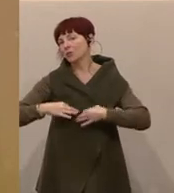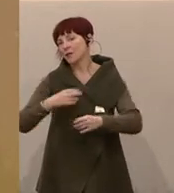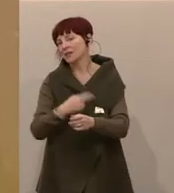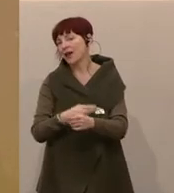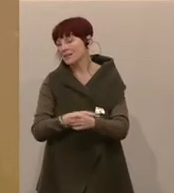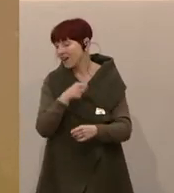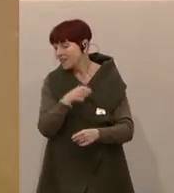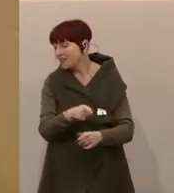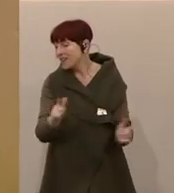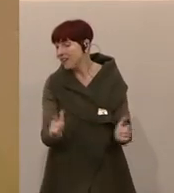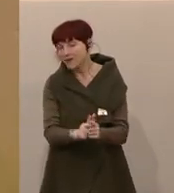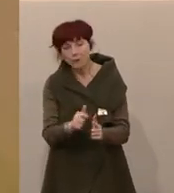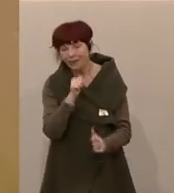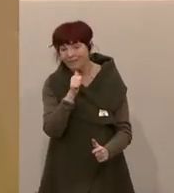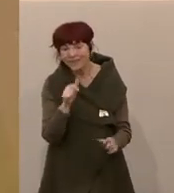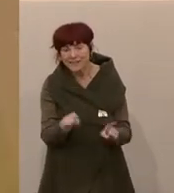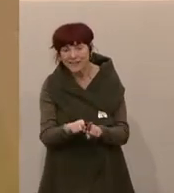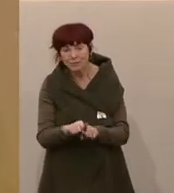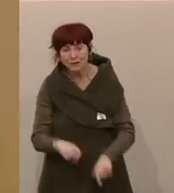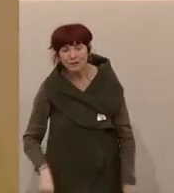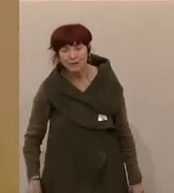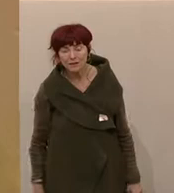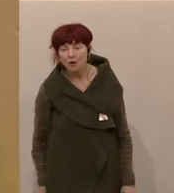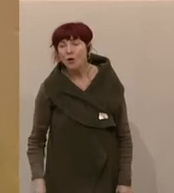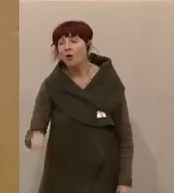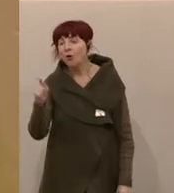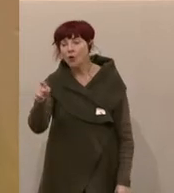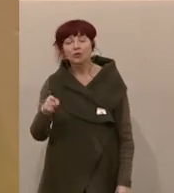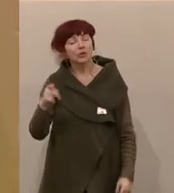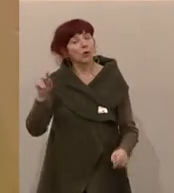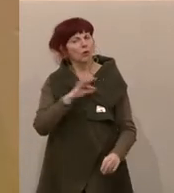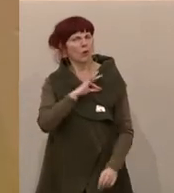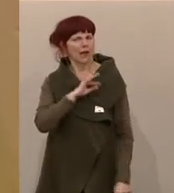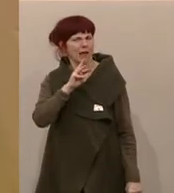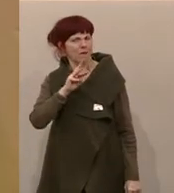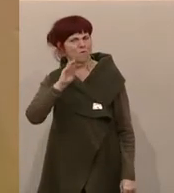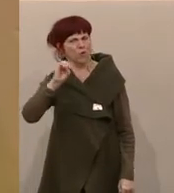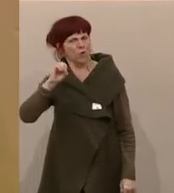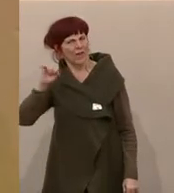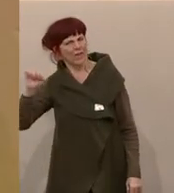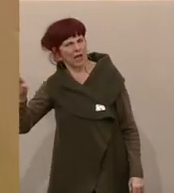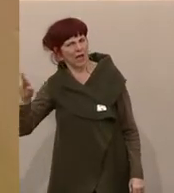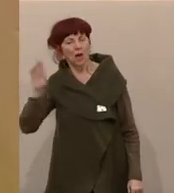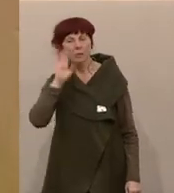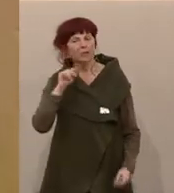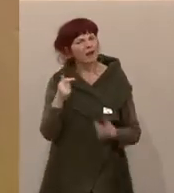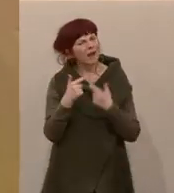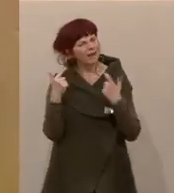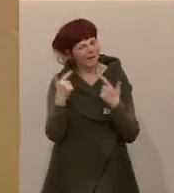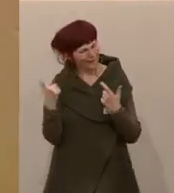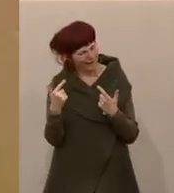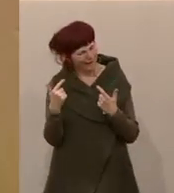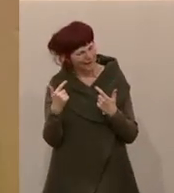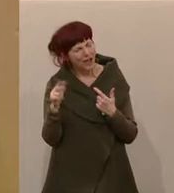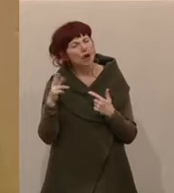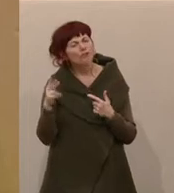diese Leistungen nicht haben. Oder, weil wir schon am Wort sind, Herr Kollege Wilger, erklären Sie den Leuten, warum es zufällig